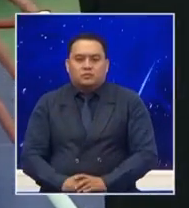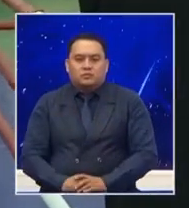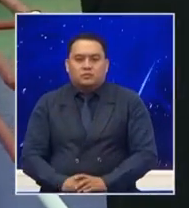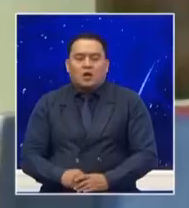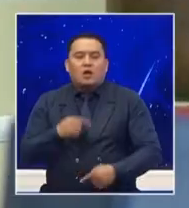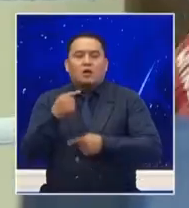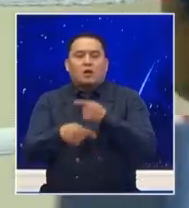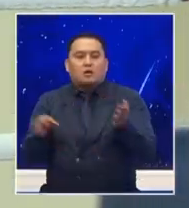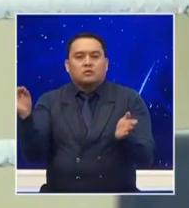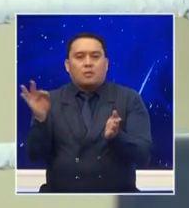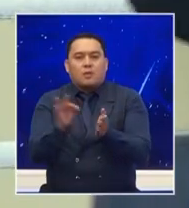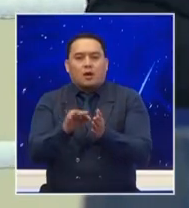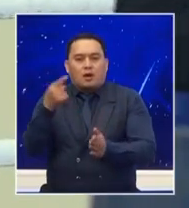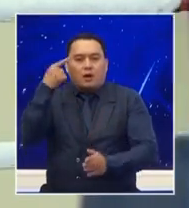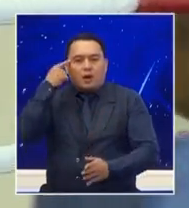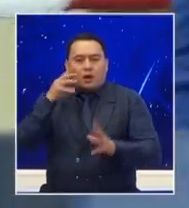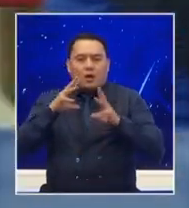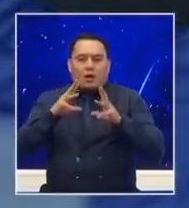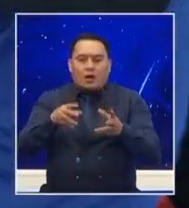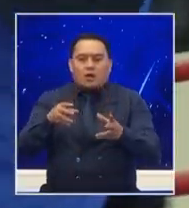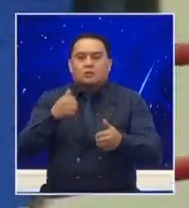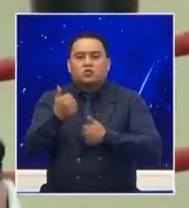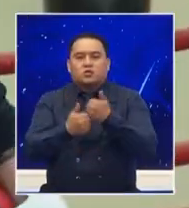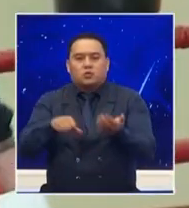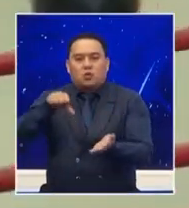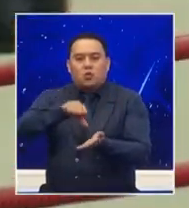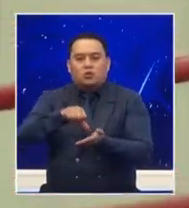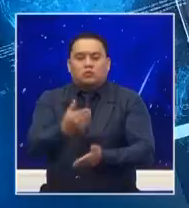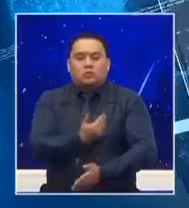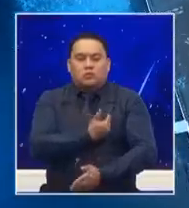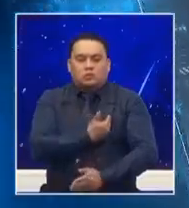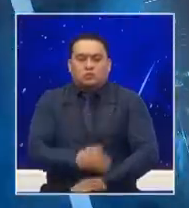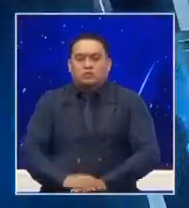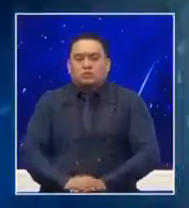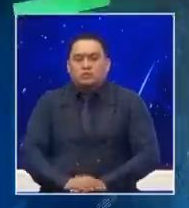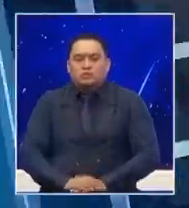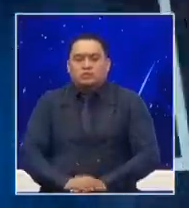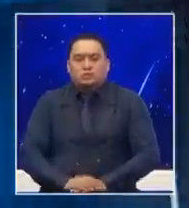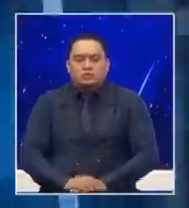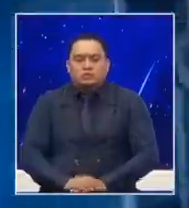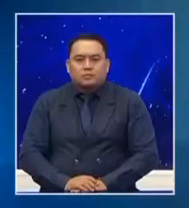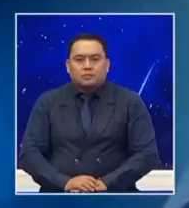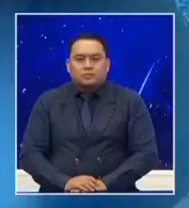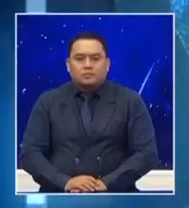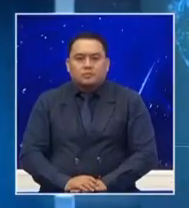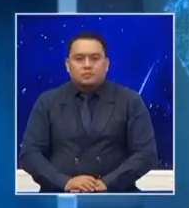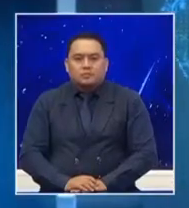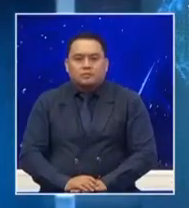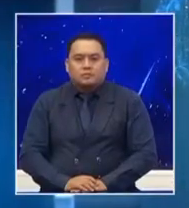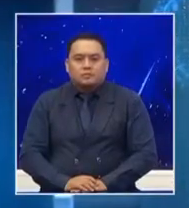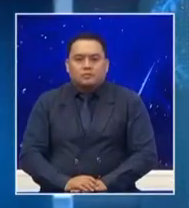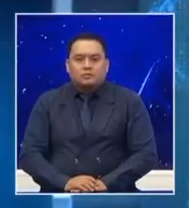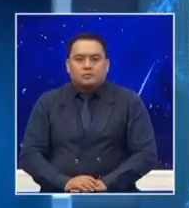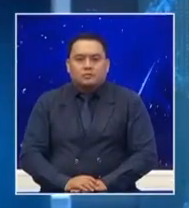ендігі мақсаты келер жылы Азия және әлем чемпионатында көк туды көкте желбірету. Жарқын Нұрланұлы, Ғабит Қабдырахманов, Жетісу